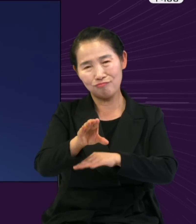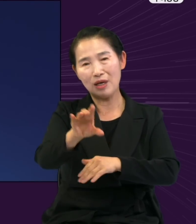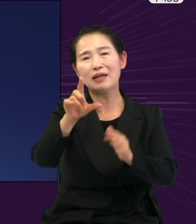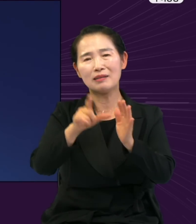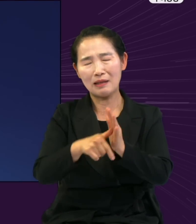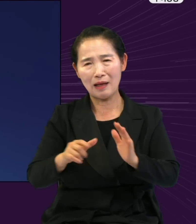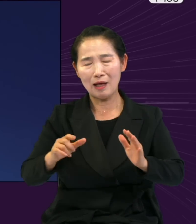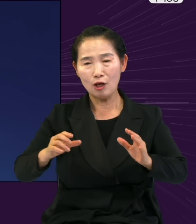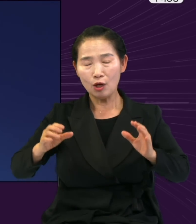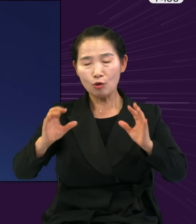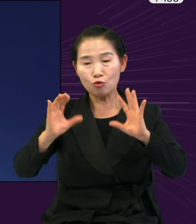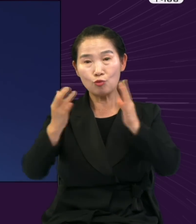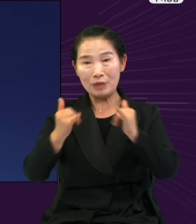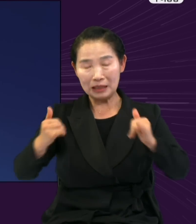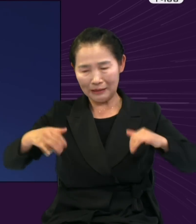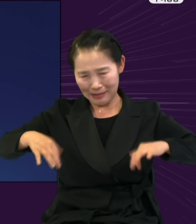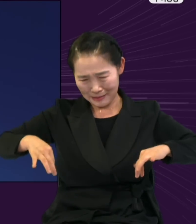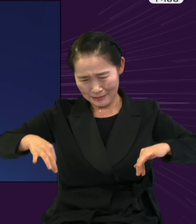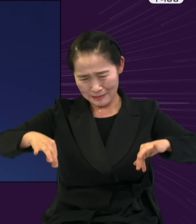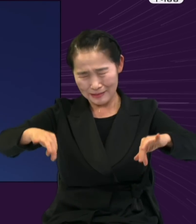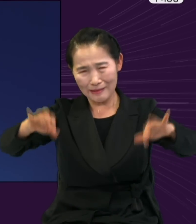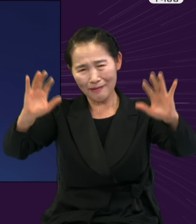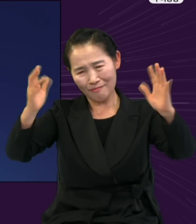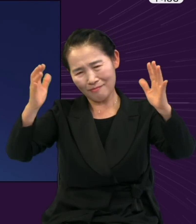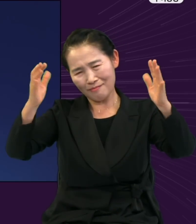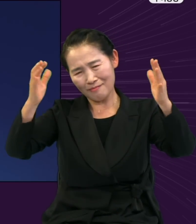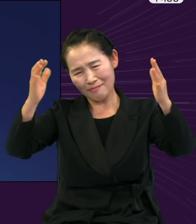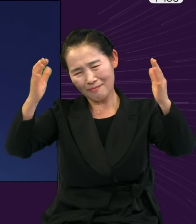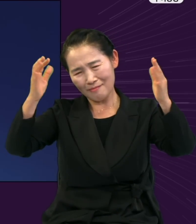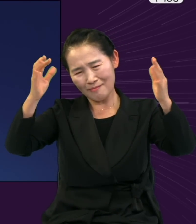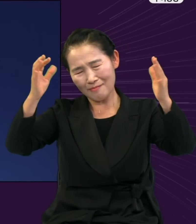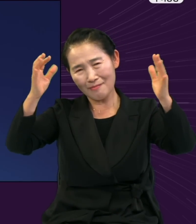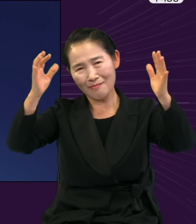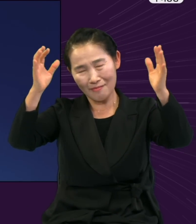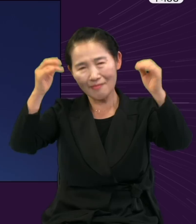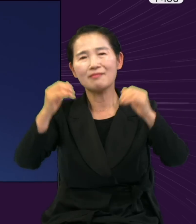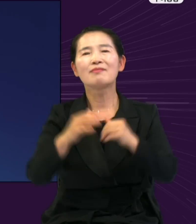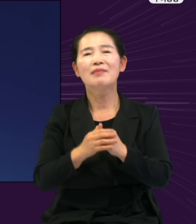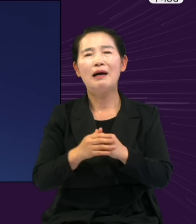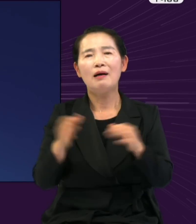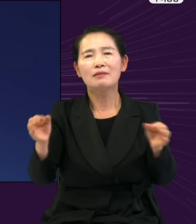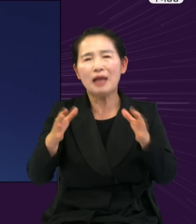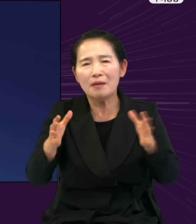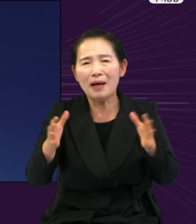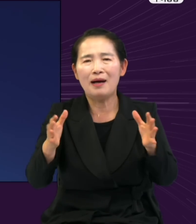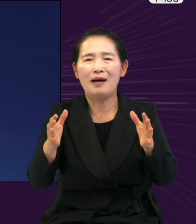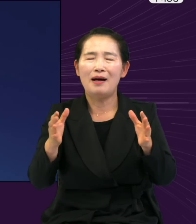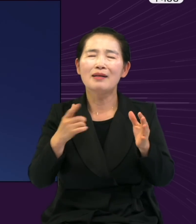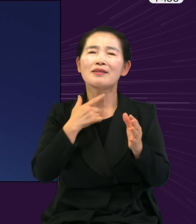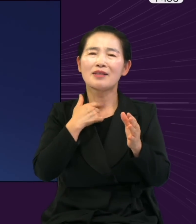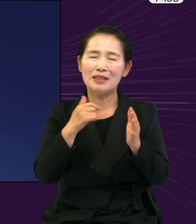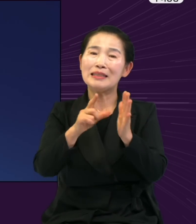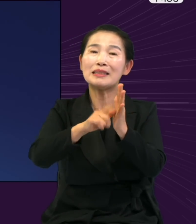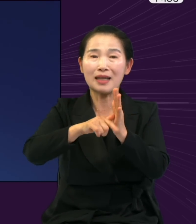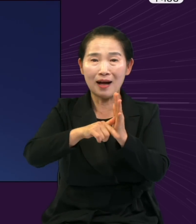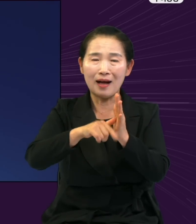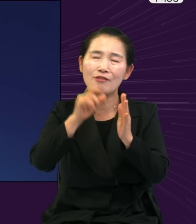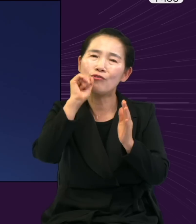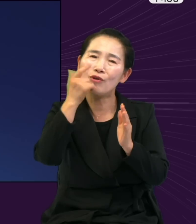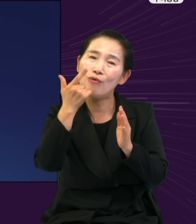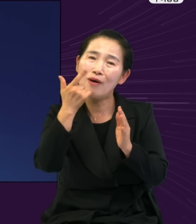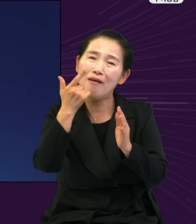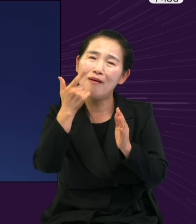순간에도 수많은 현지 친구들이 그를 마중했습니다. 짧았던 부르키나파소에서의 시간이었지만 그는